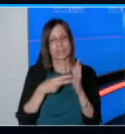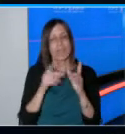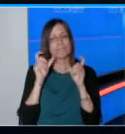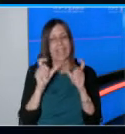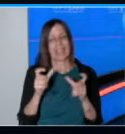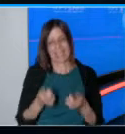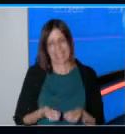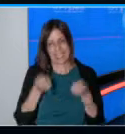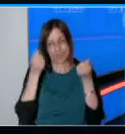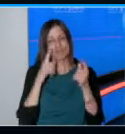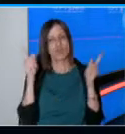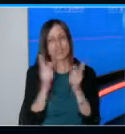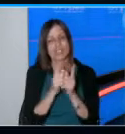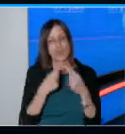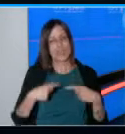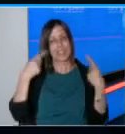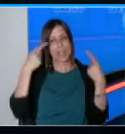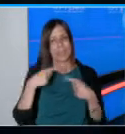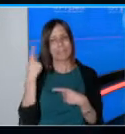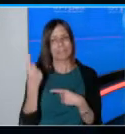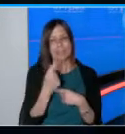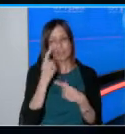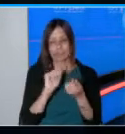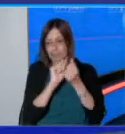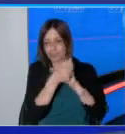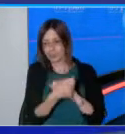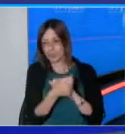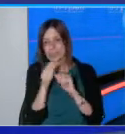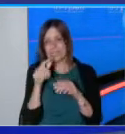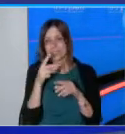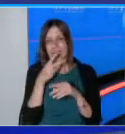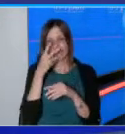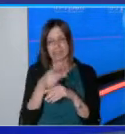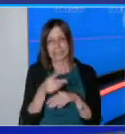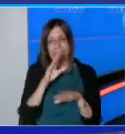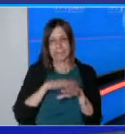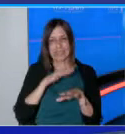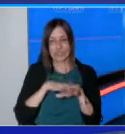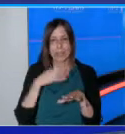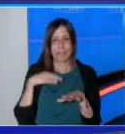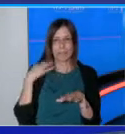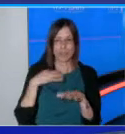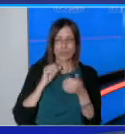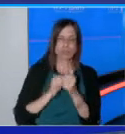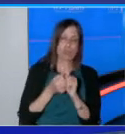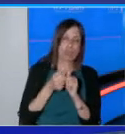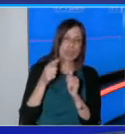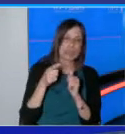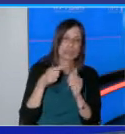חינוך שבו יקוצרו ימי הבידוד, זה קפיצה מקצועית בריאותית או שזה קפיצה